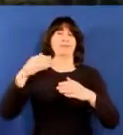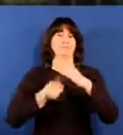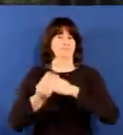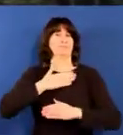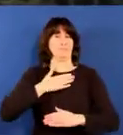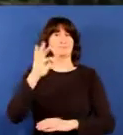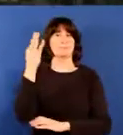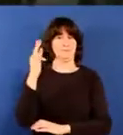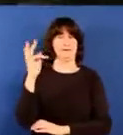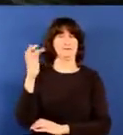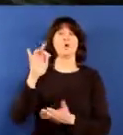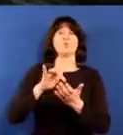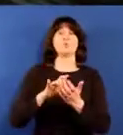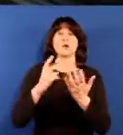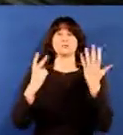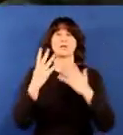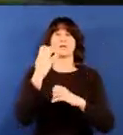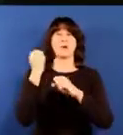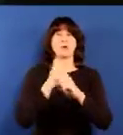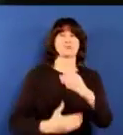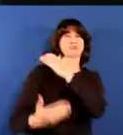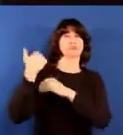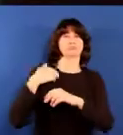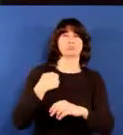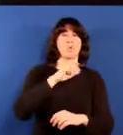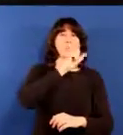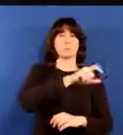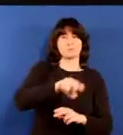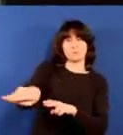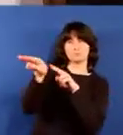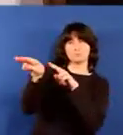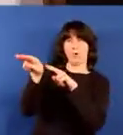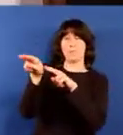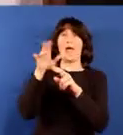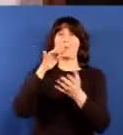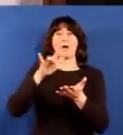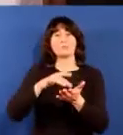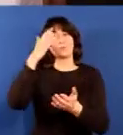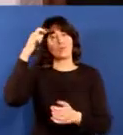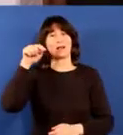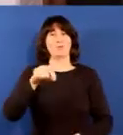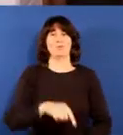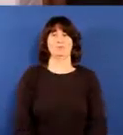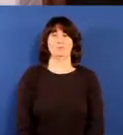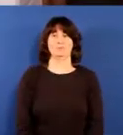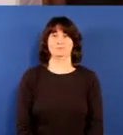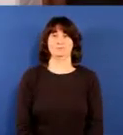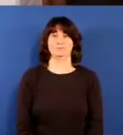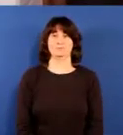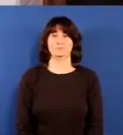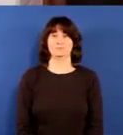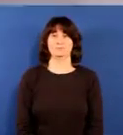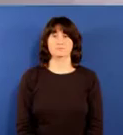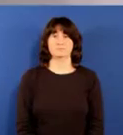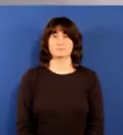poeta, Lauazeta ezizenez ezagunagoa, fusilatuta hil zutenetik, eta Bizkaiko Foru Aldundiko kultura sailak aintzatespena zabaldu